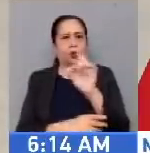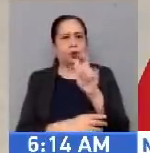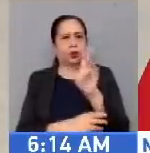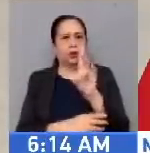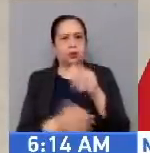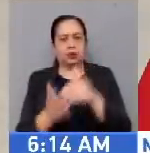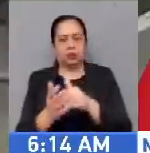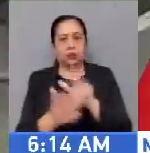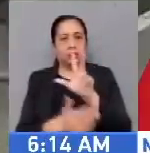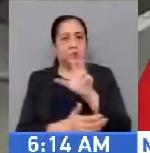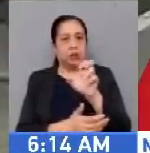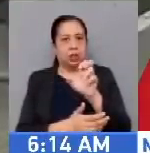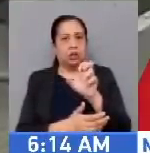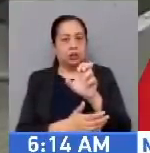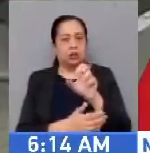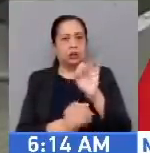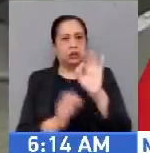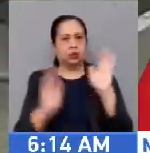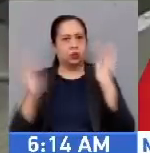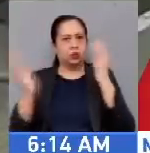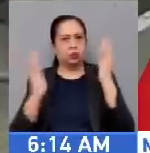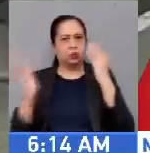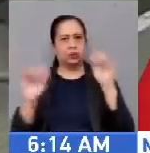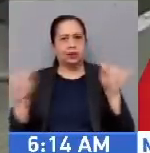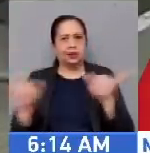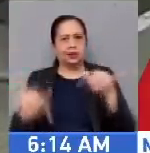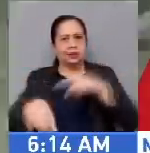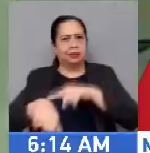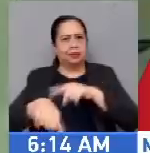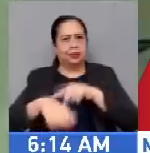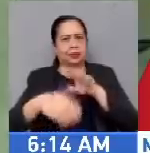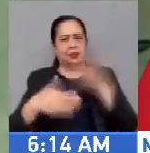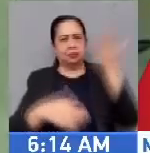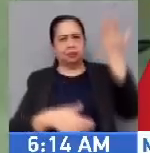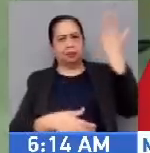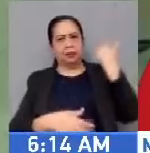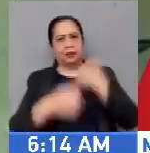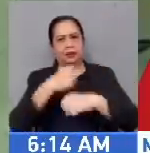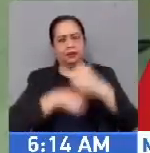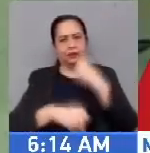127,300 ito kung ikukumpara sa kaparehong period noong nakaraang taon na nasa